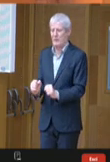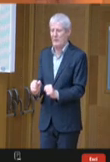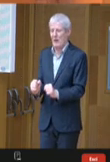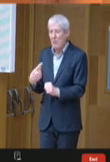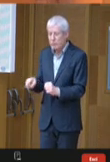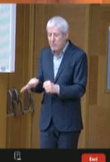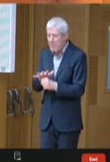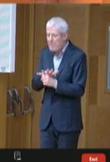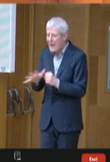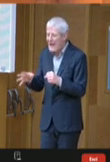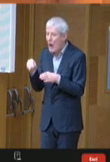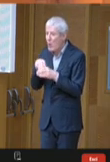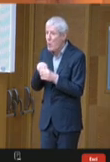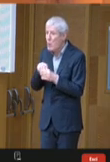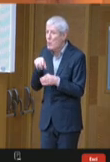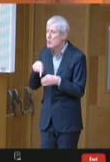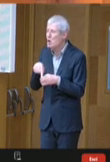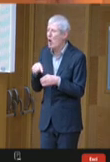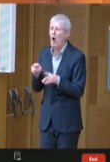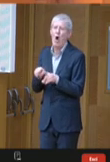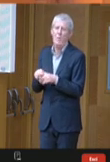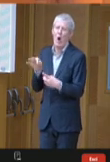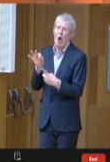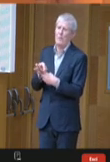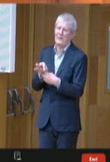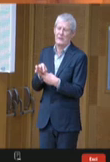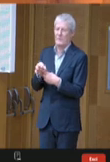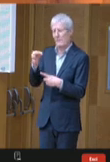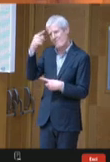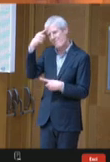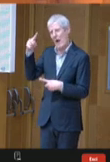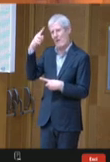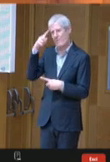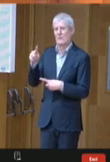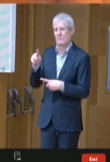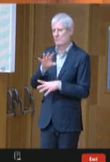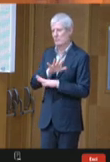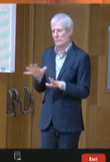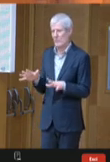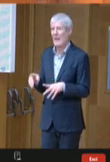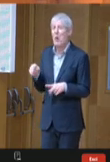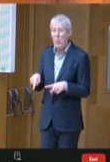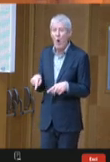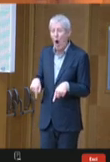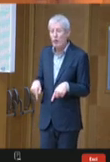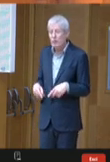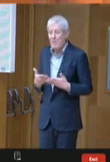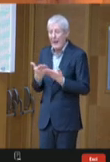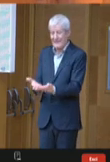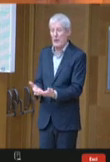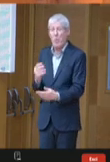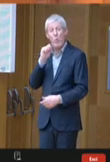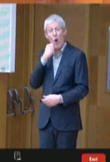piena inclusione diventa il nostro obiettivo. Oggi poi, con la presentazione delle buone pratiche